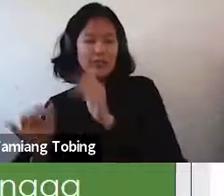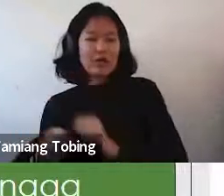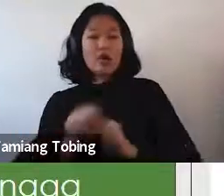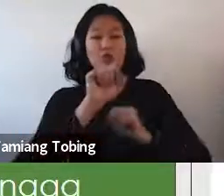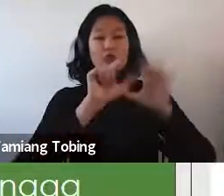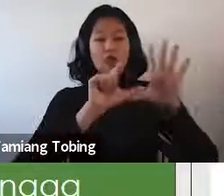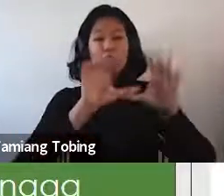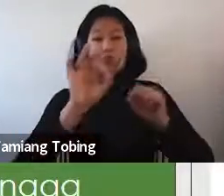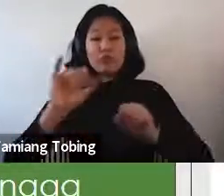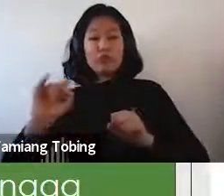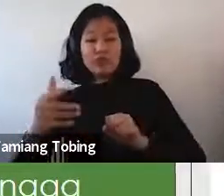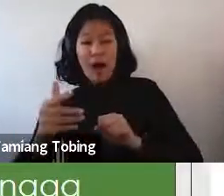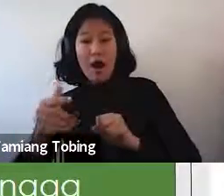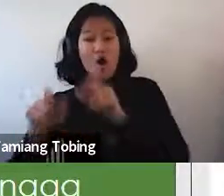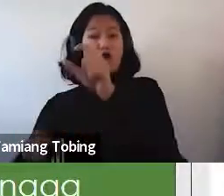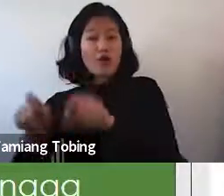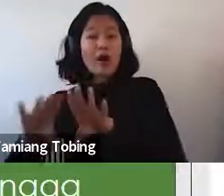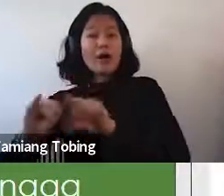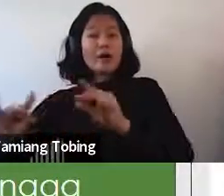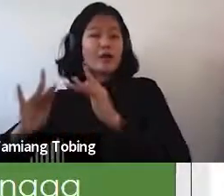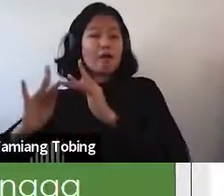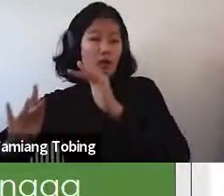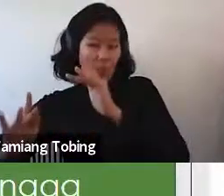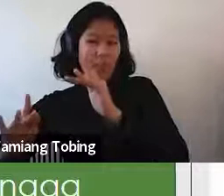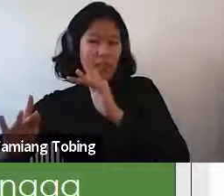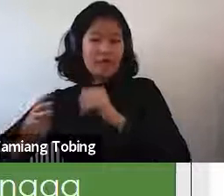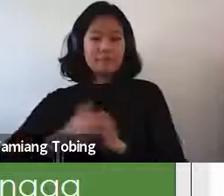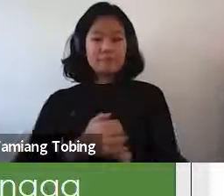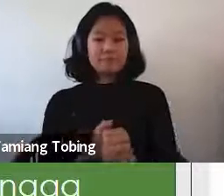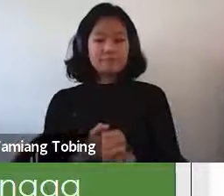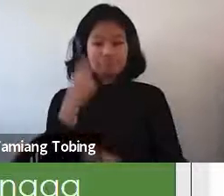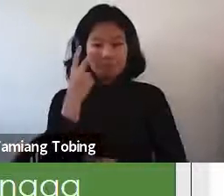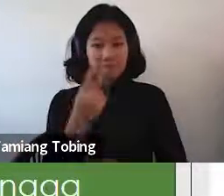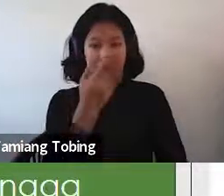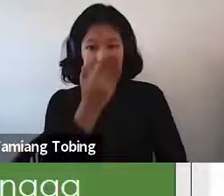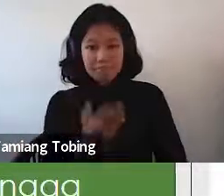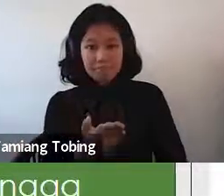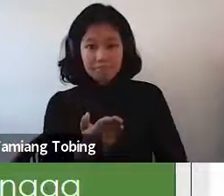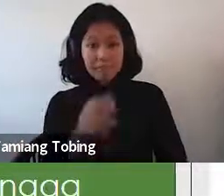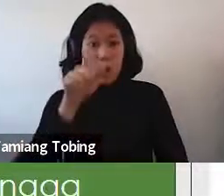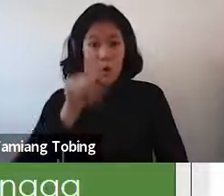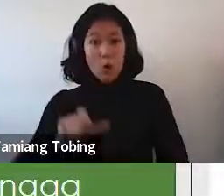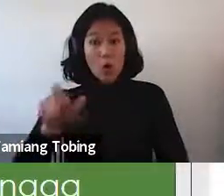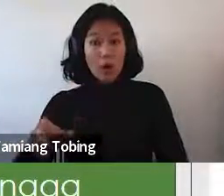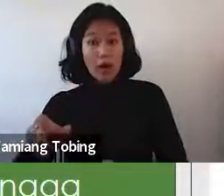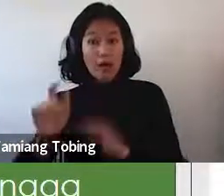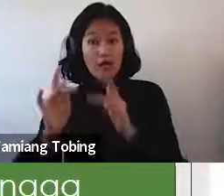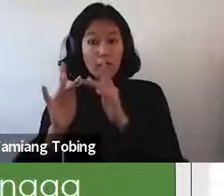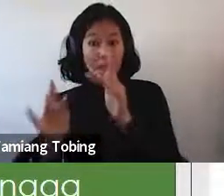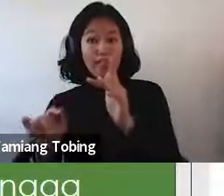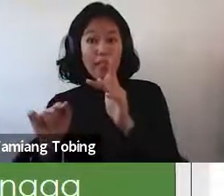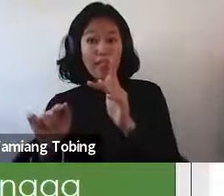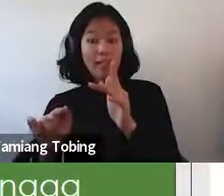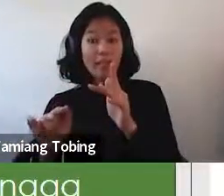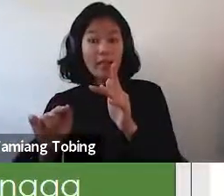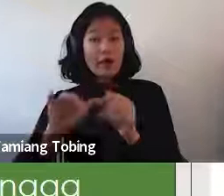juta pekerja berada di sektor informal, dan kita lihat mereka yang bekerja di sektor informal